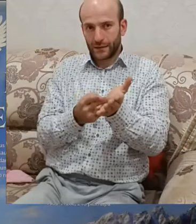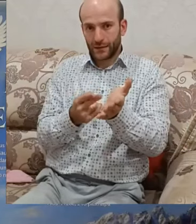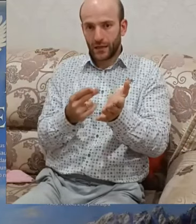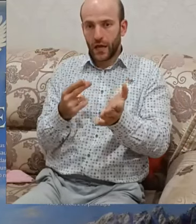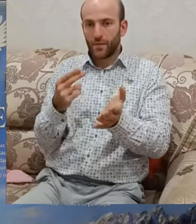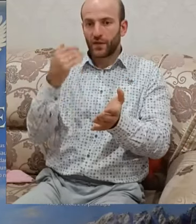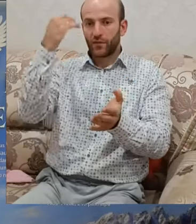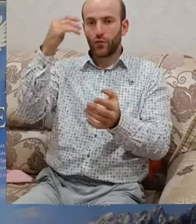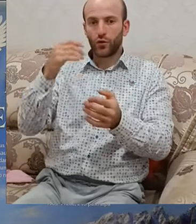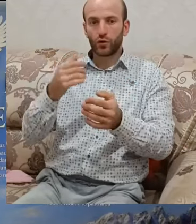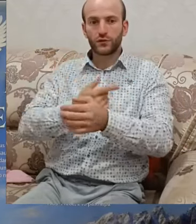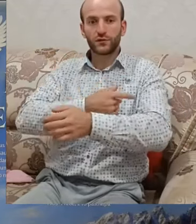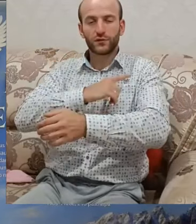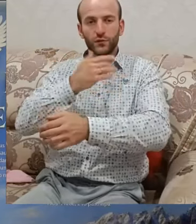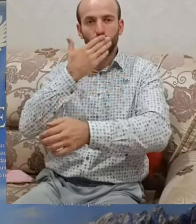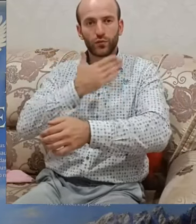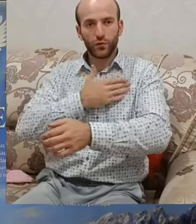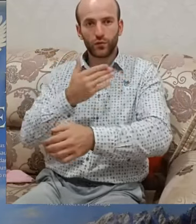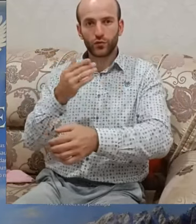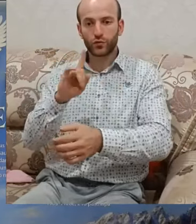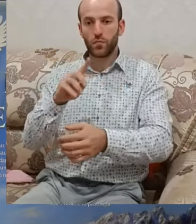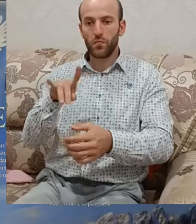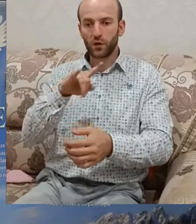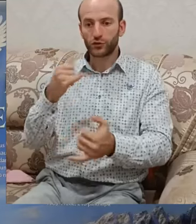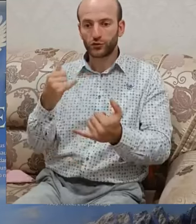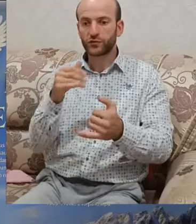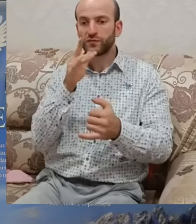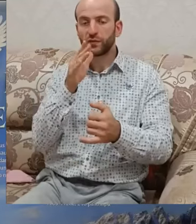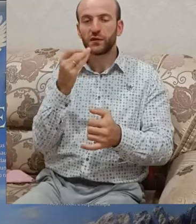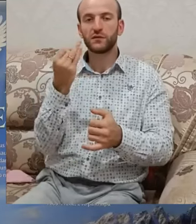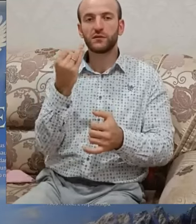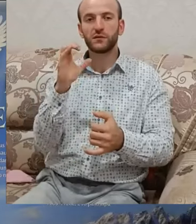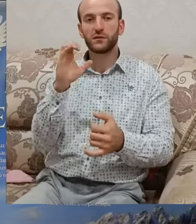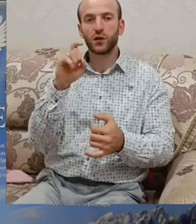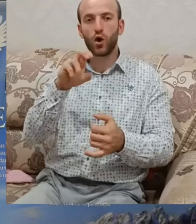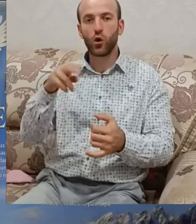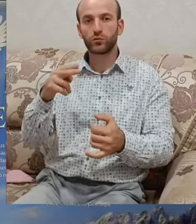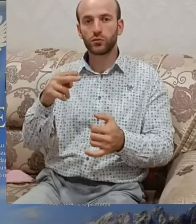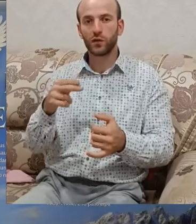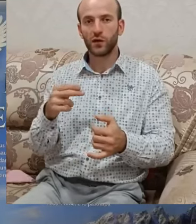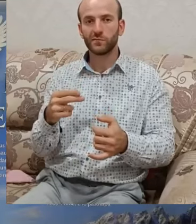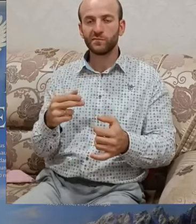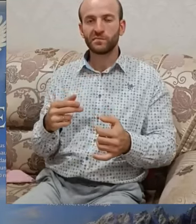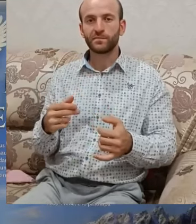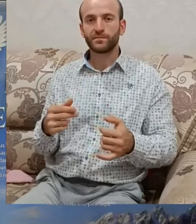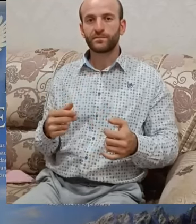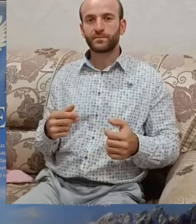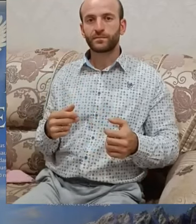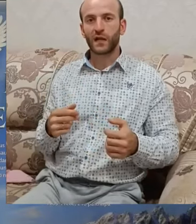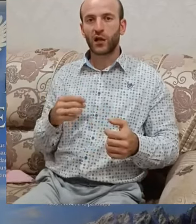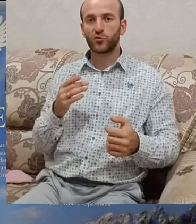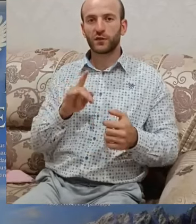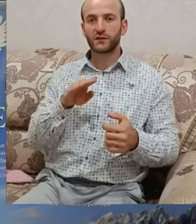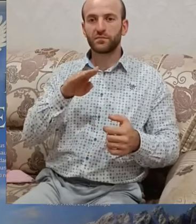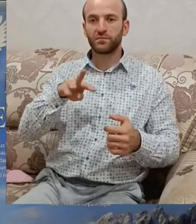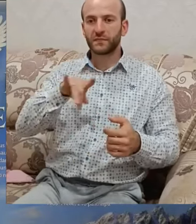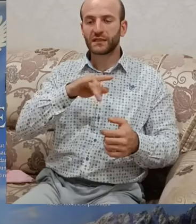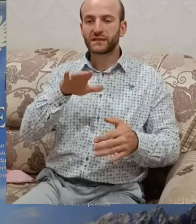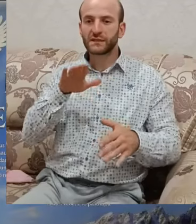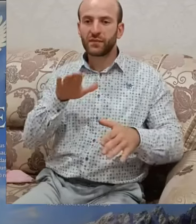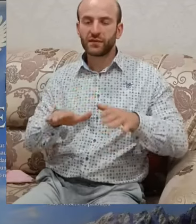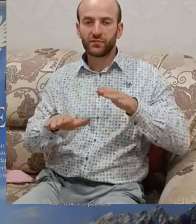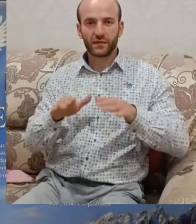правда, в этом не сомневаешься. Но jeigu Jozuė ir Kalebas galėjo pasakyti ant amalekiečių ir gyvų, но если Иисус Навин